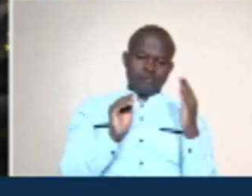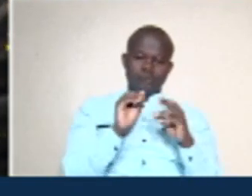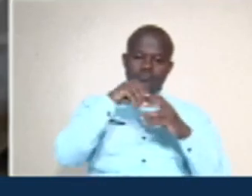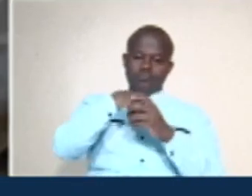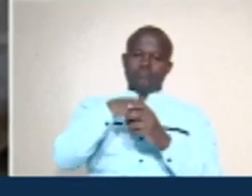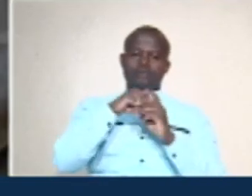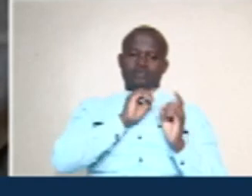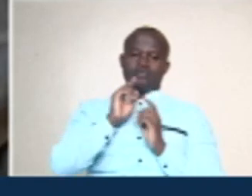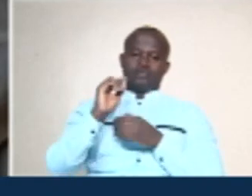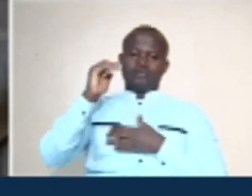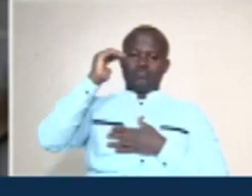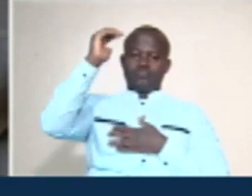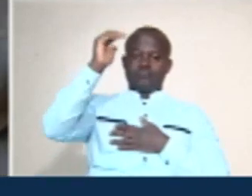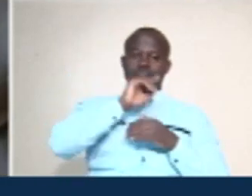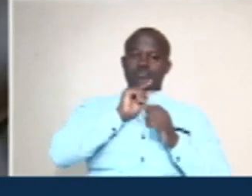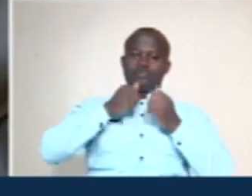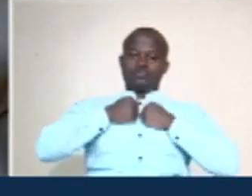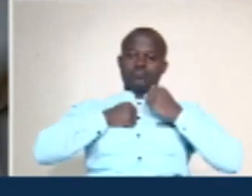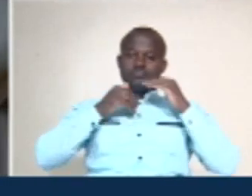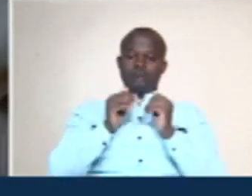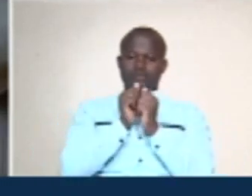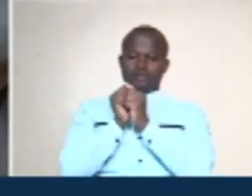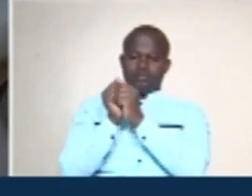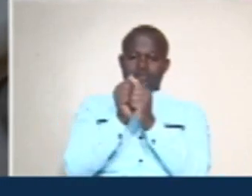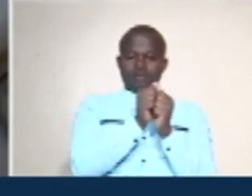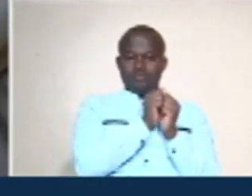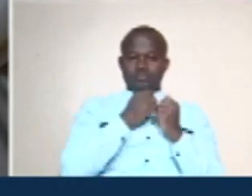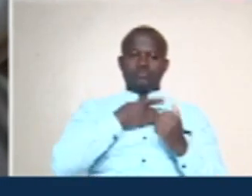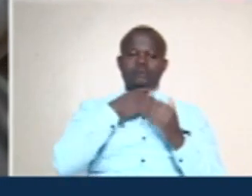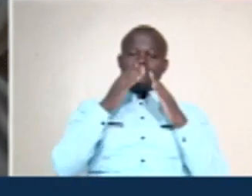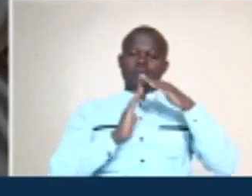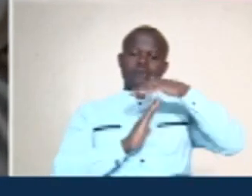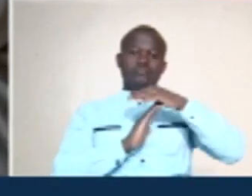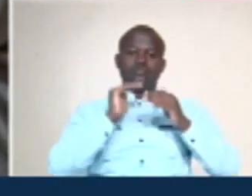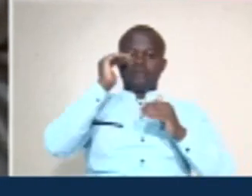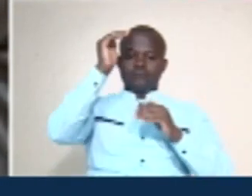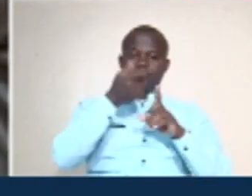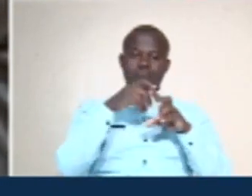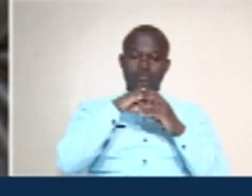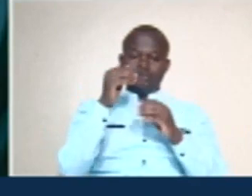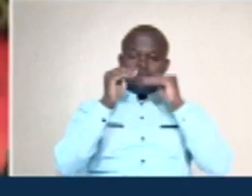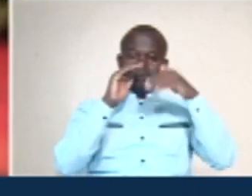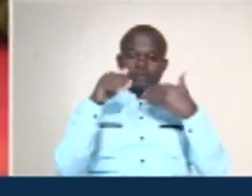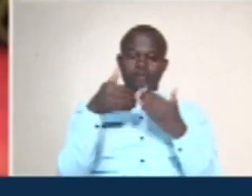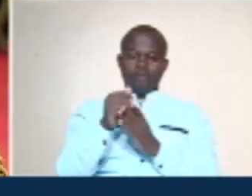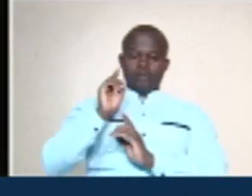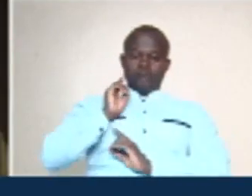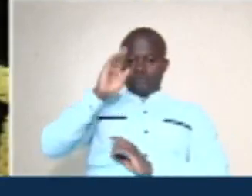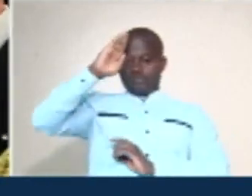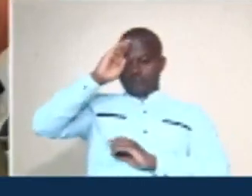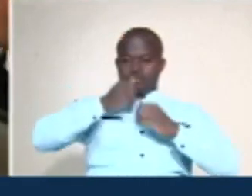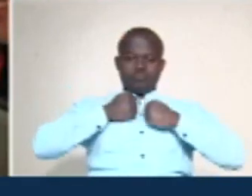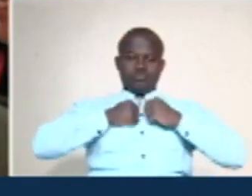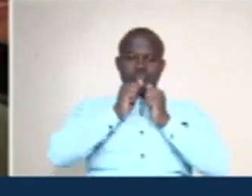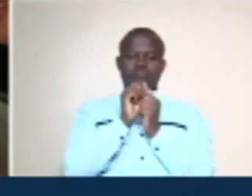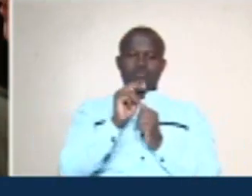cyanitabiriwe n'abasirikare bakuru mu ngabo z'u Rwanda hamwe n'abashyitsi bakuru baturutse mu zindi nzego z'umutekano harimo Polisi y'u Rwanda